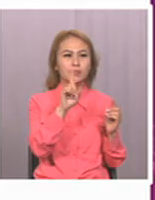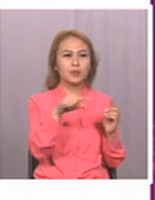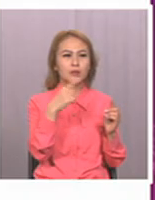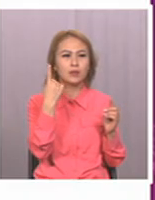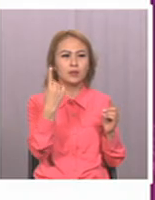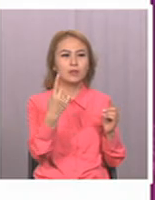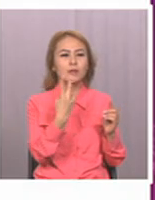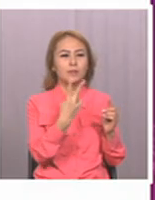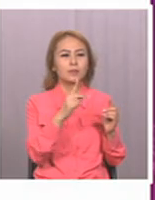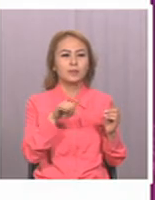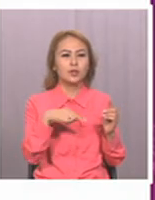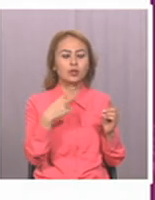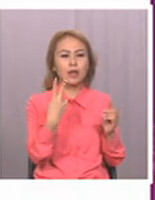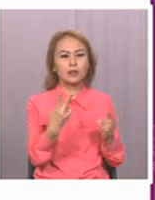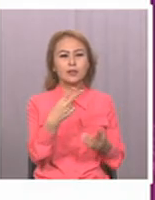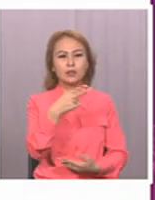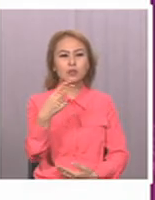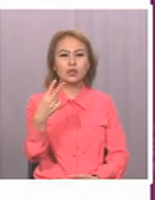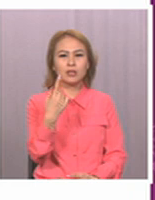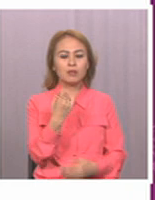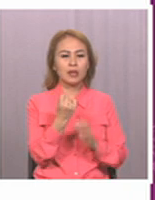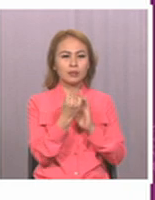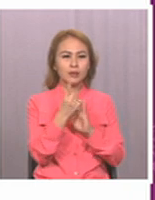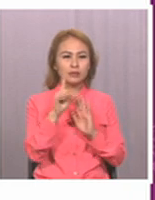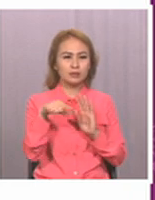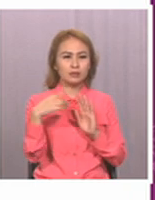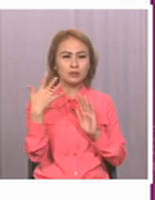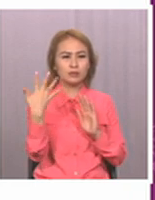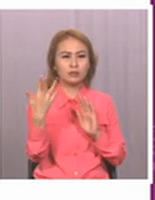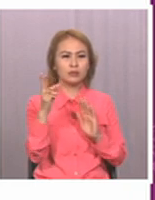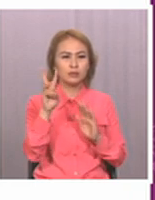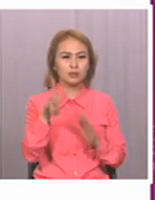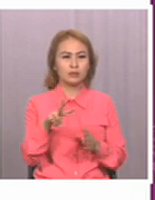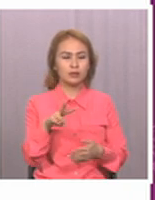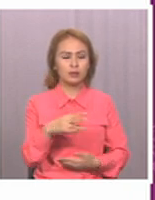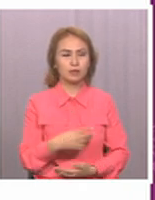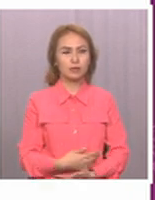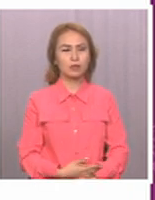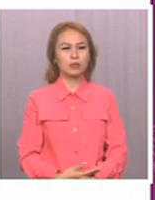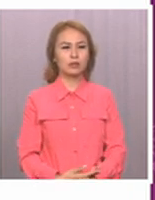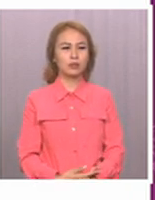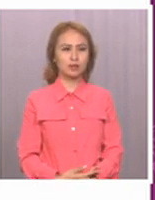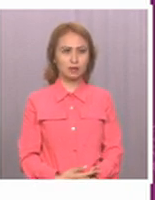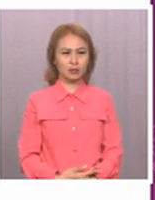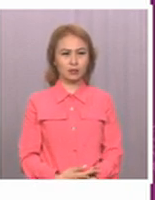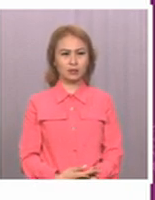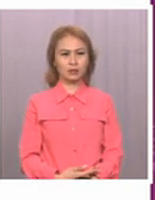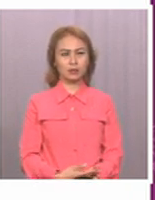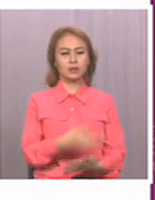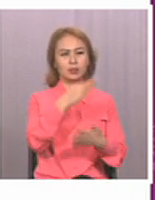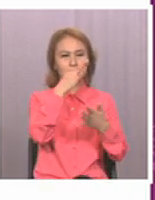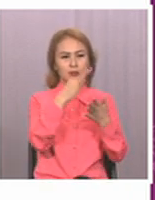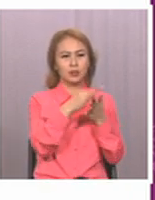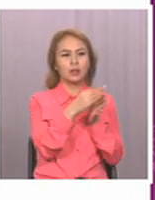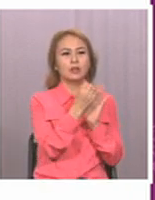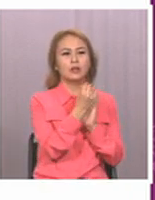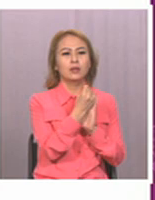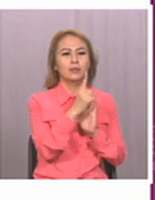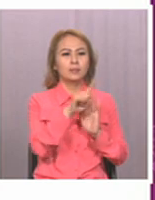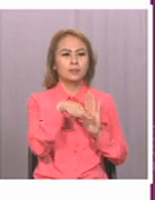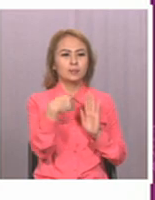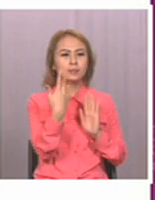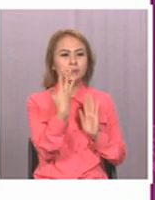жылдамдығы 25.3 бөлінген 2.2 болады. Сонда бұл жылдамдық